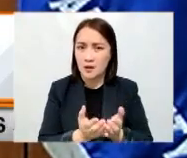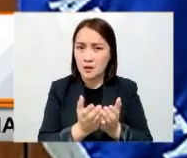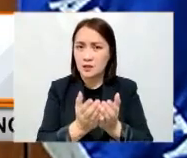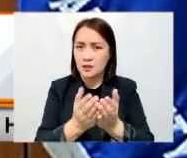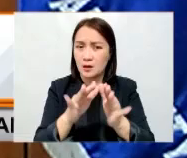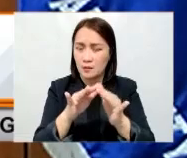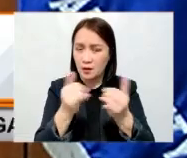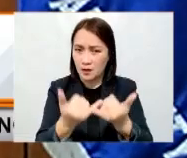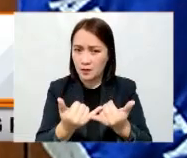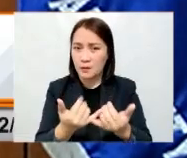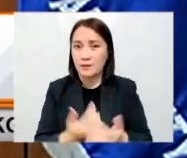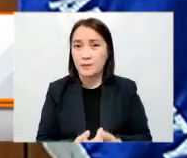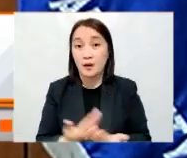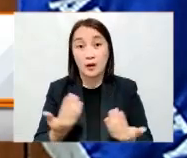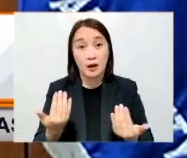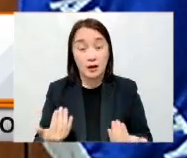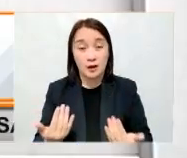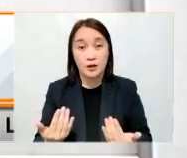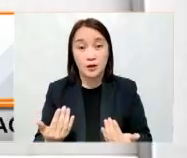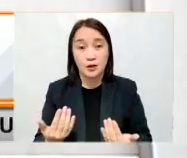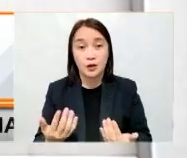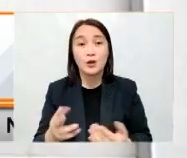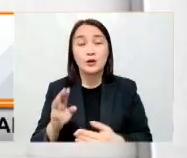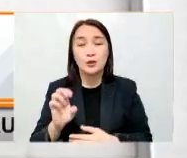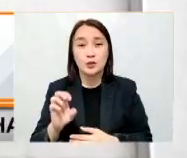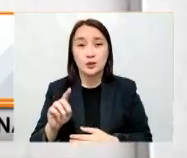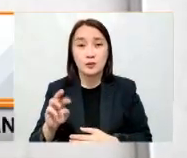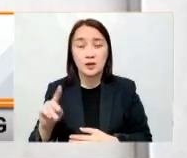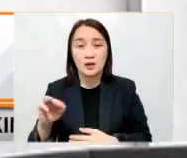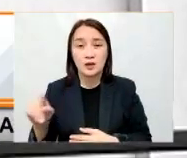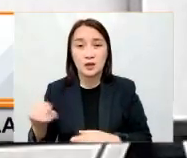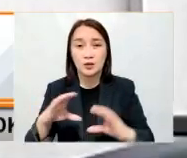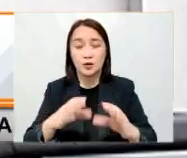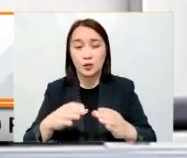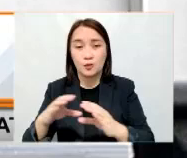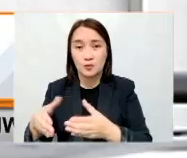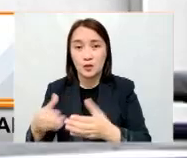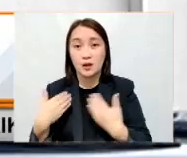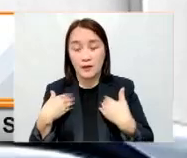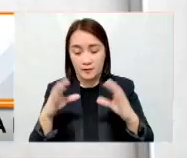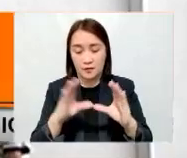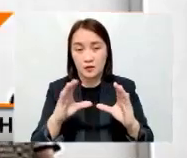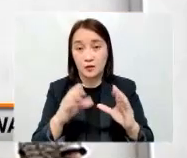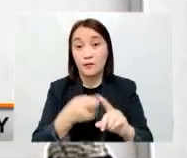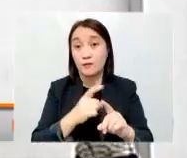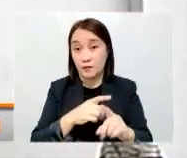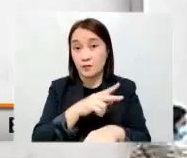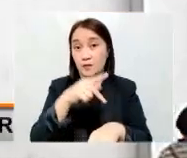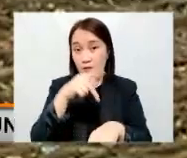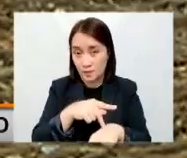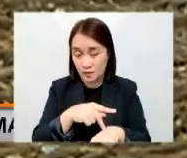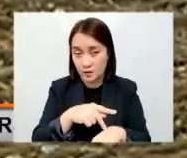ng European Commission na kilalanin pa rin ang certificate ng seafarers na mula sa Pilipinas. Sa tala ng Department of